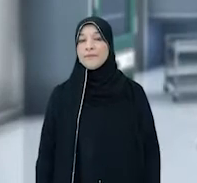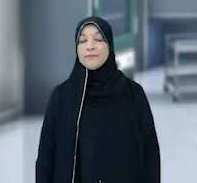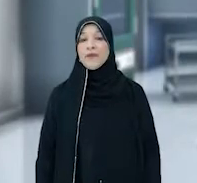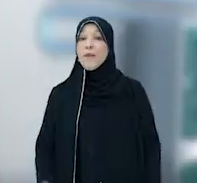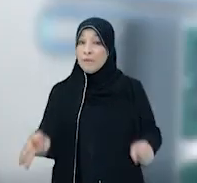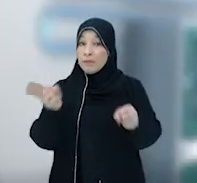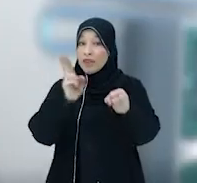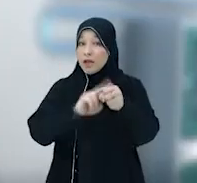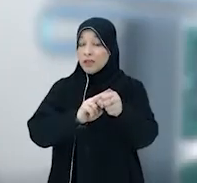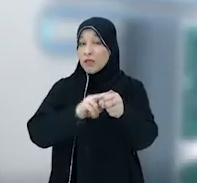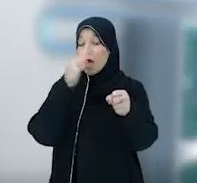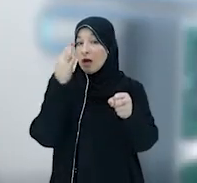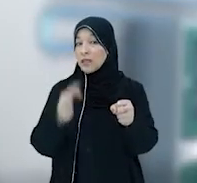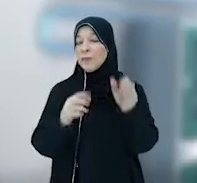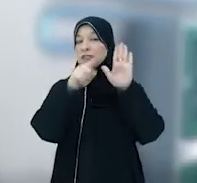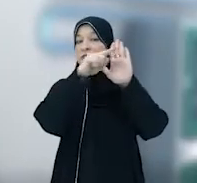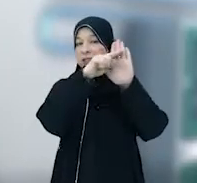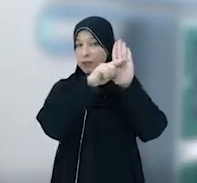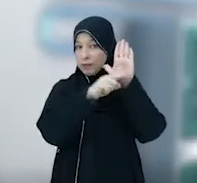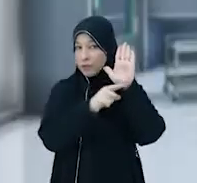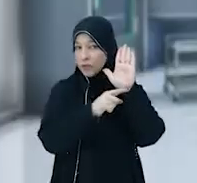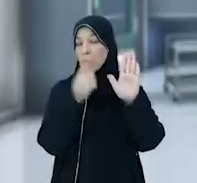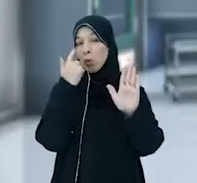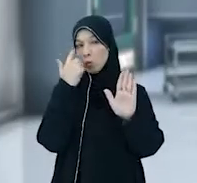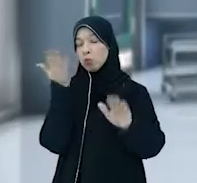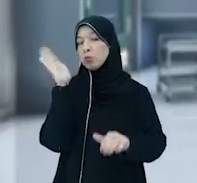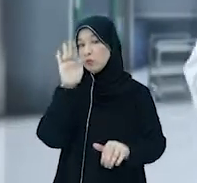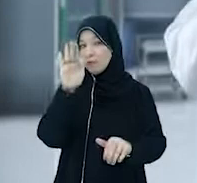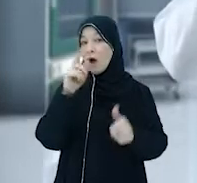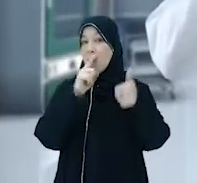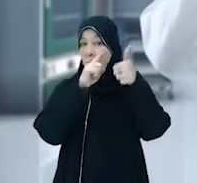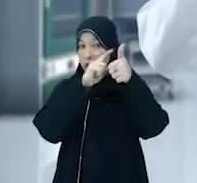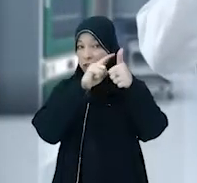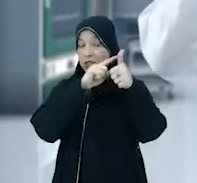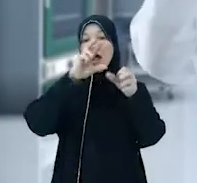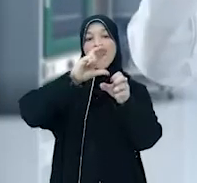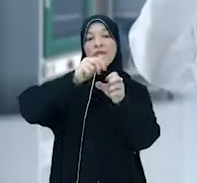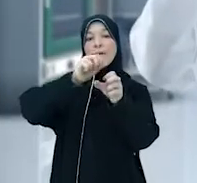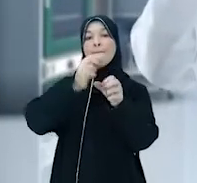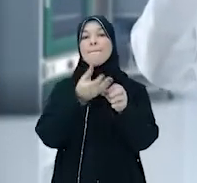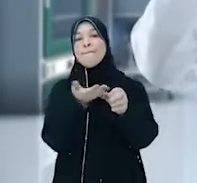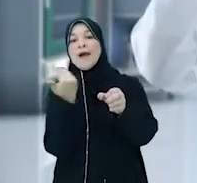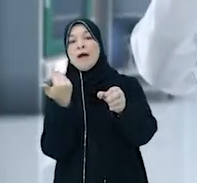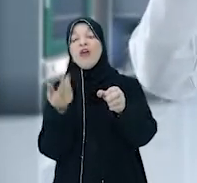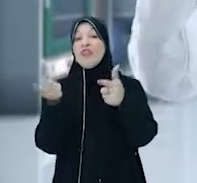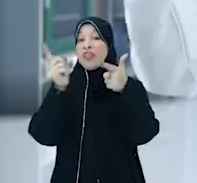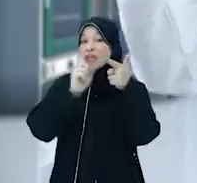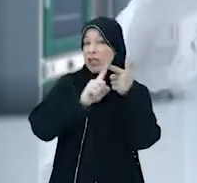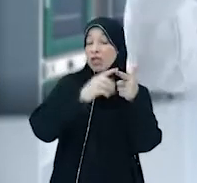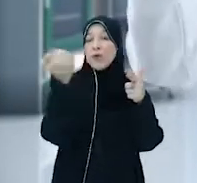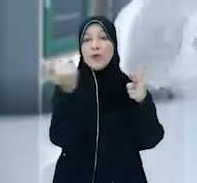ثم اتبع خطوات الاستخدام التالية: أزل غطاء الفوهة، رج البخاخ